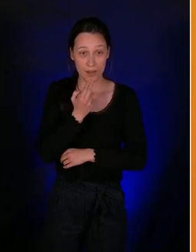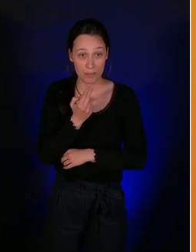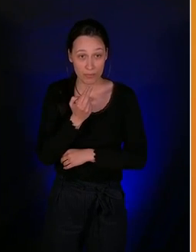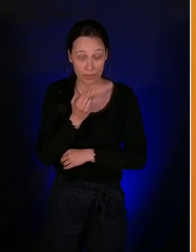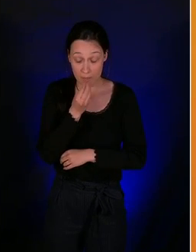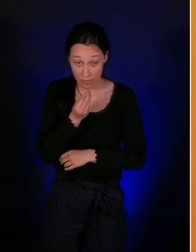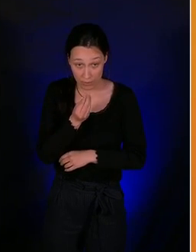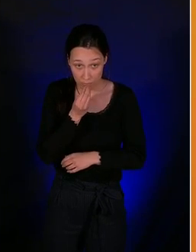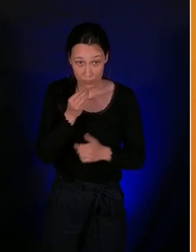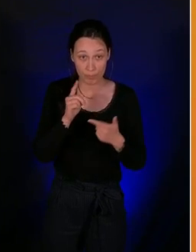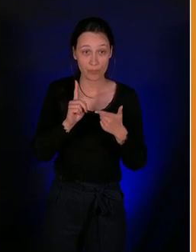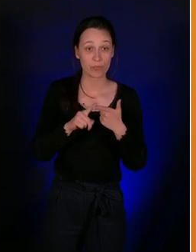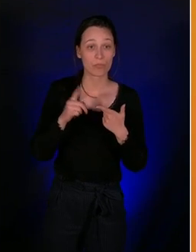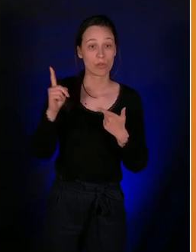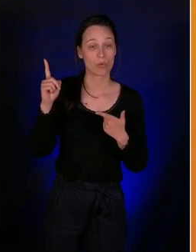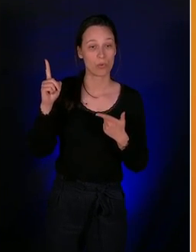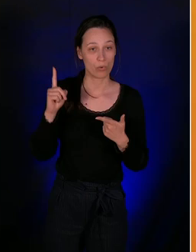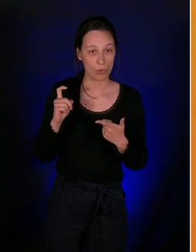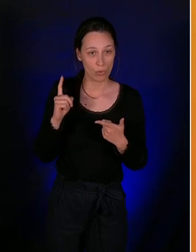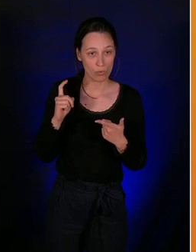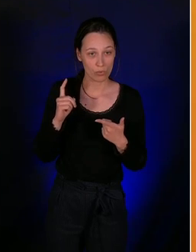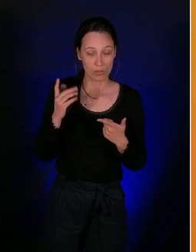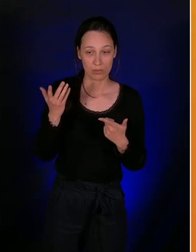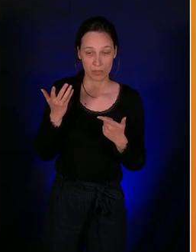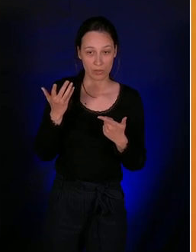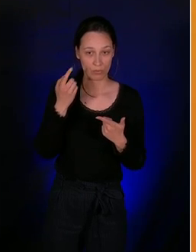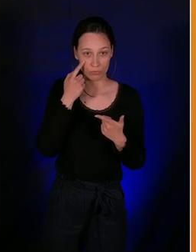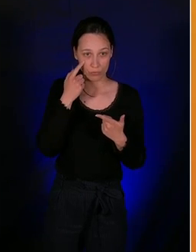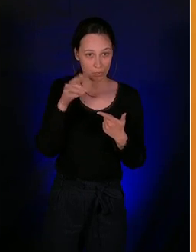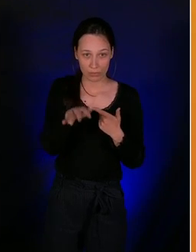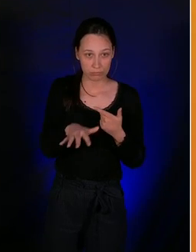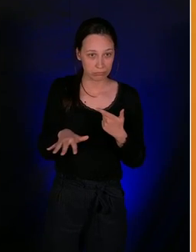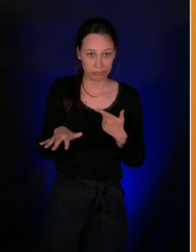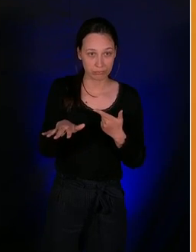Donc là aussi, vous avez vu, vous verrez que